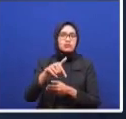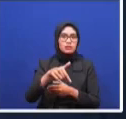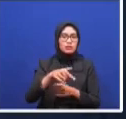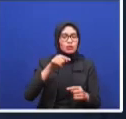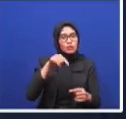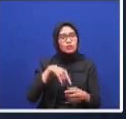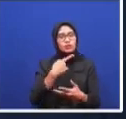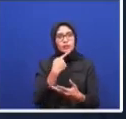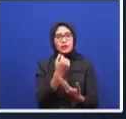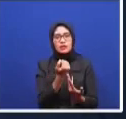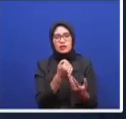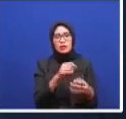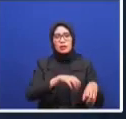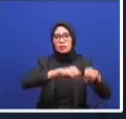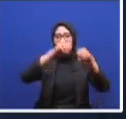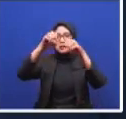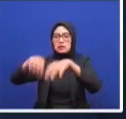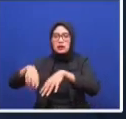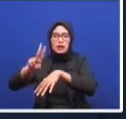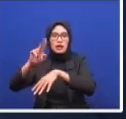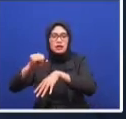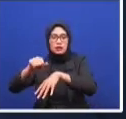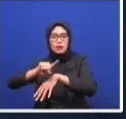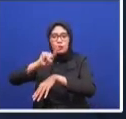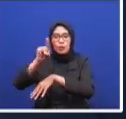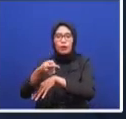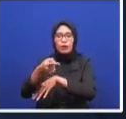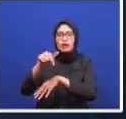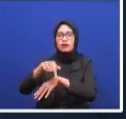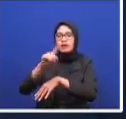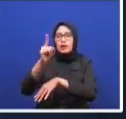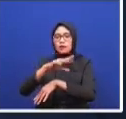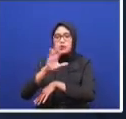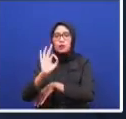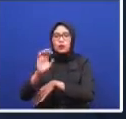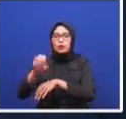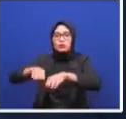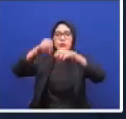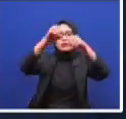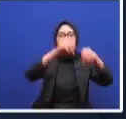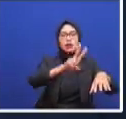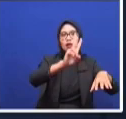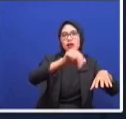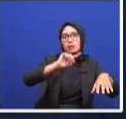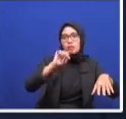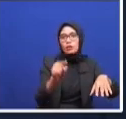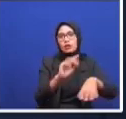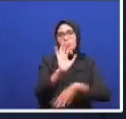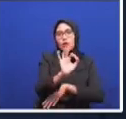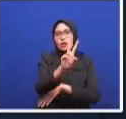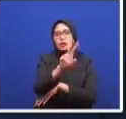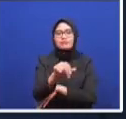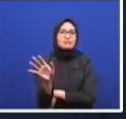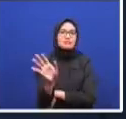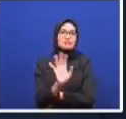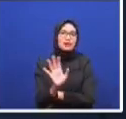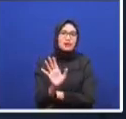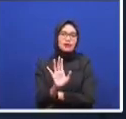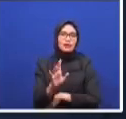oleh pemerintah, pindah lagi ke sana, ini mulai lagi dari nol, itu tidak sehat. Nah, oleh sebab itu prinsipnya ini